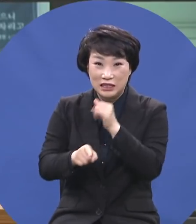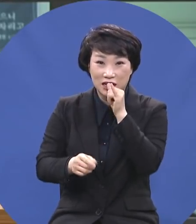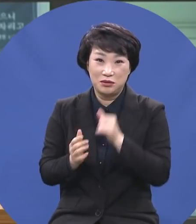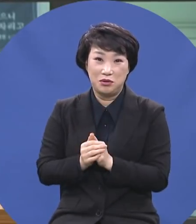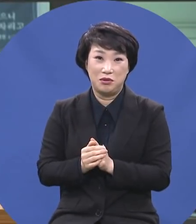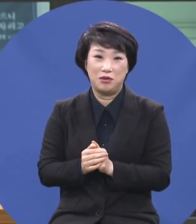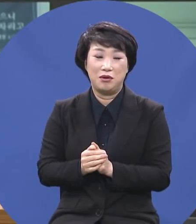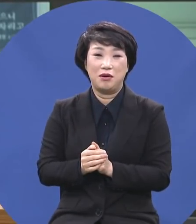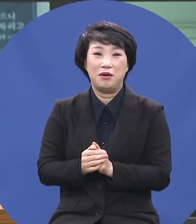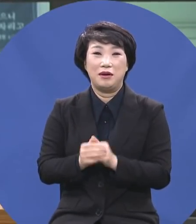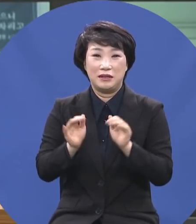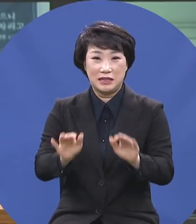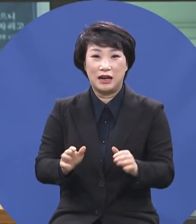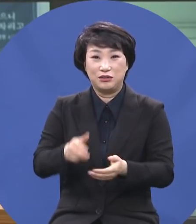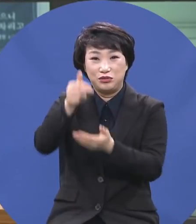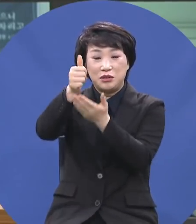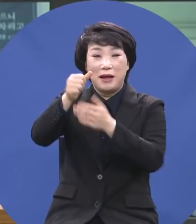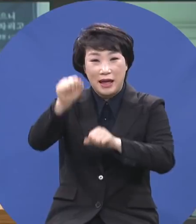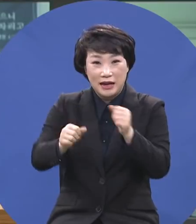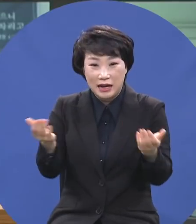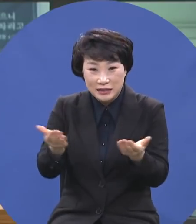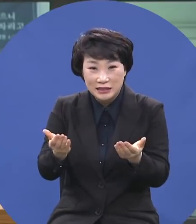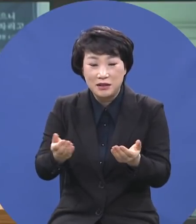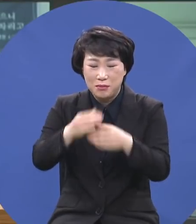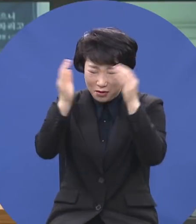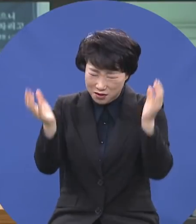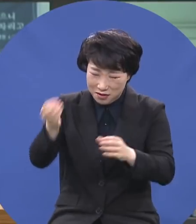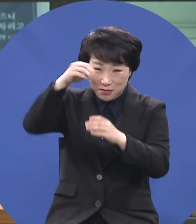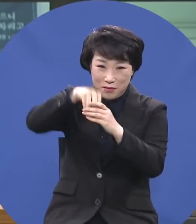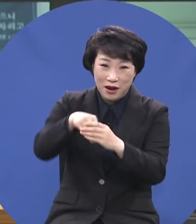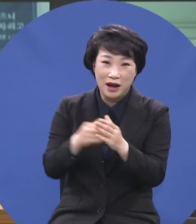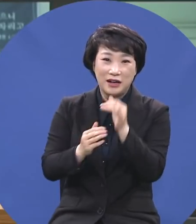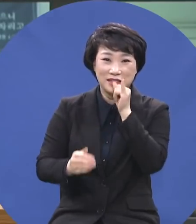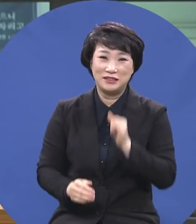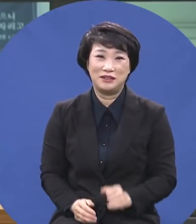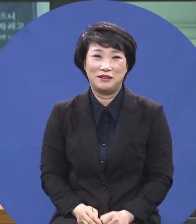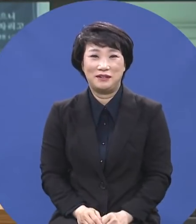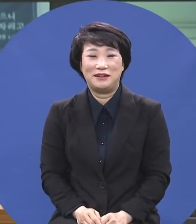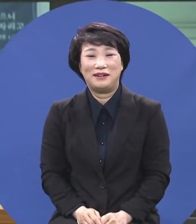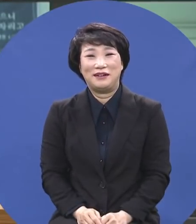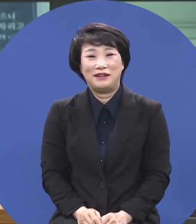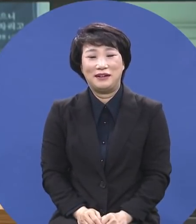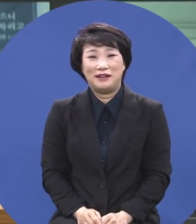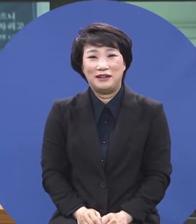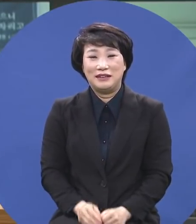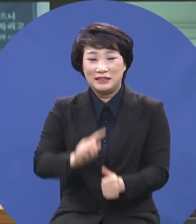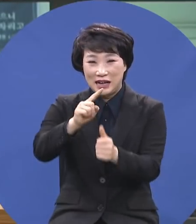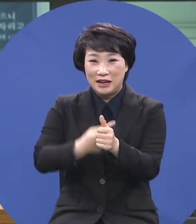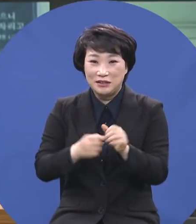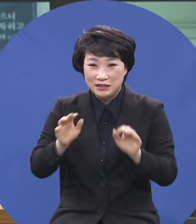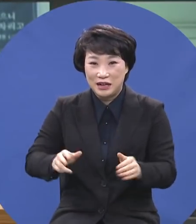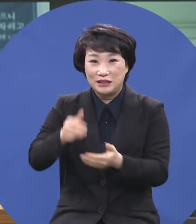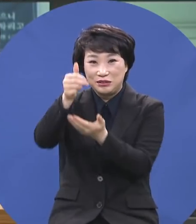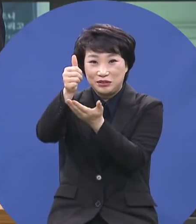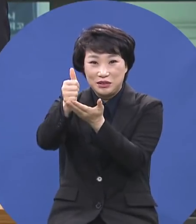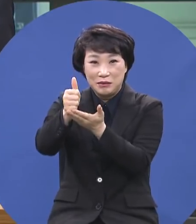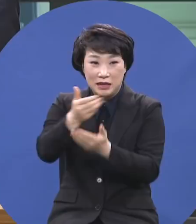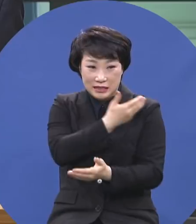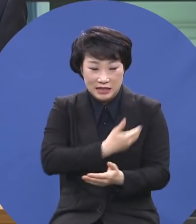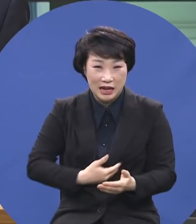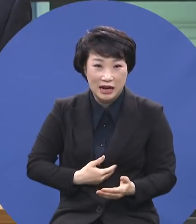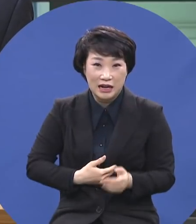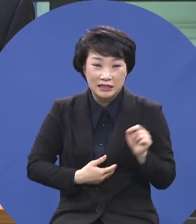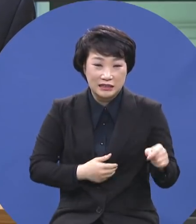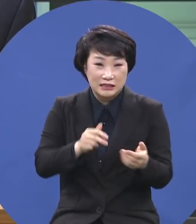있고 주님이 행하신 사역이 있지 않냐 이 말이에요. 예, 그래서 주님이